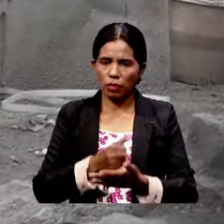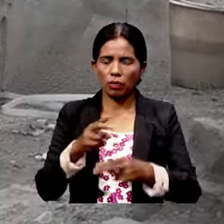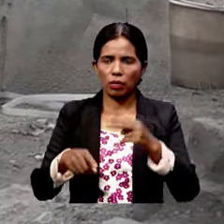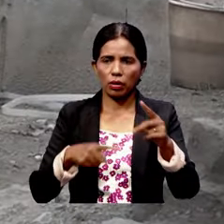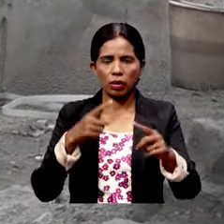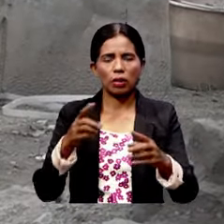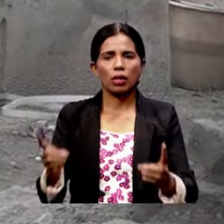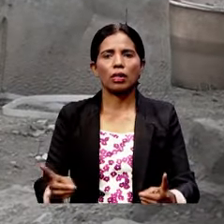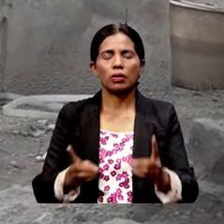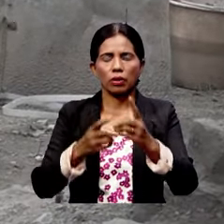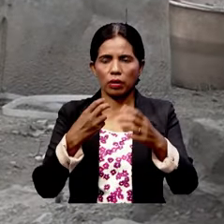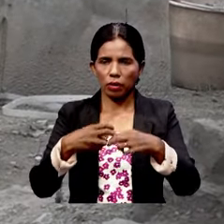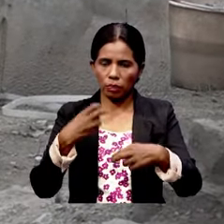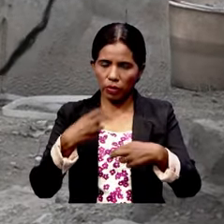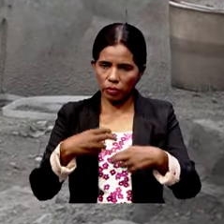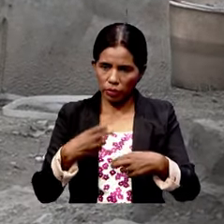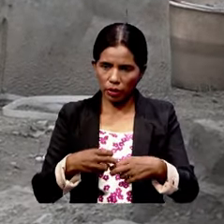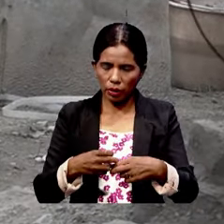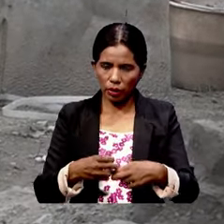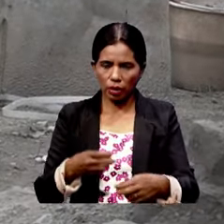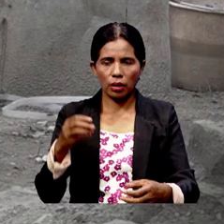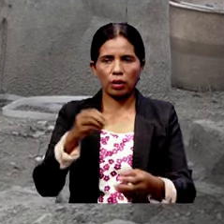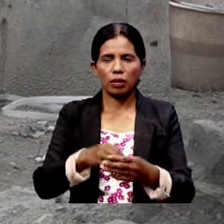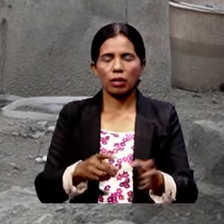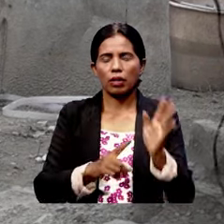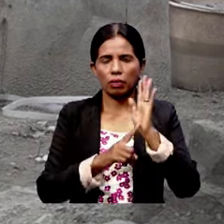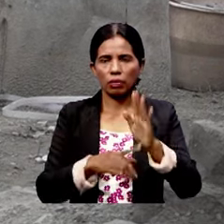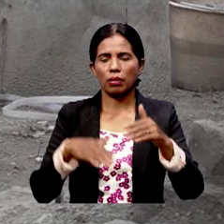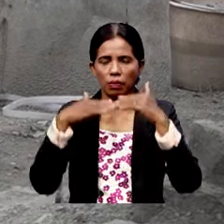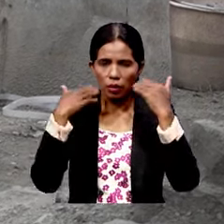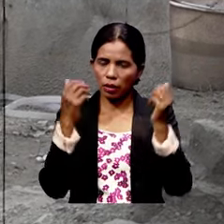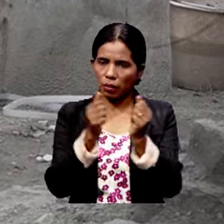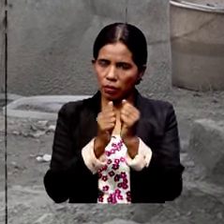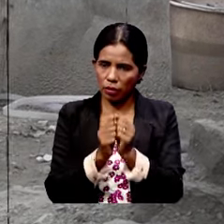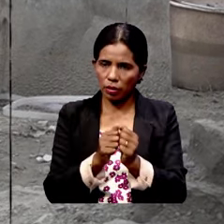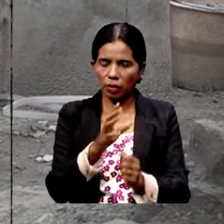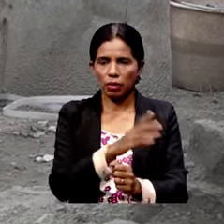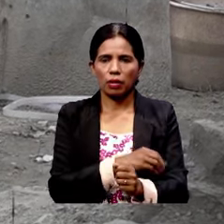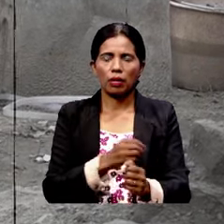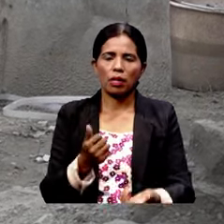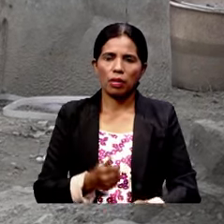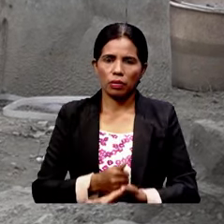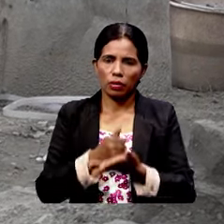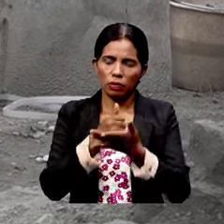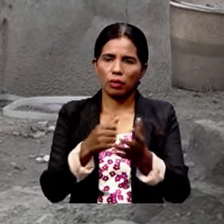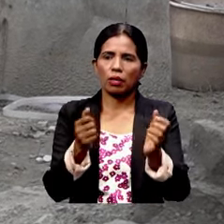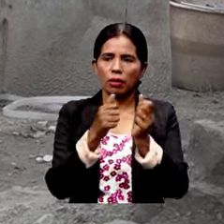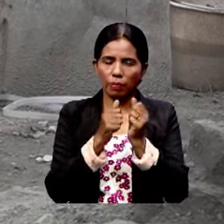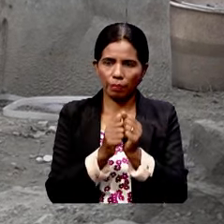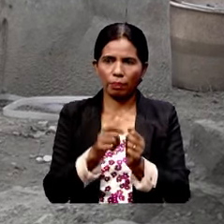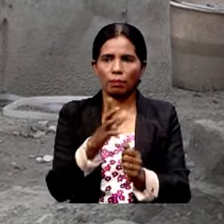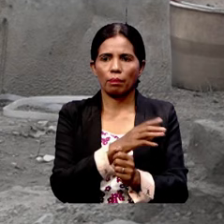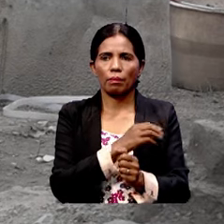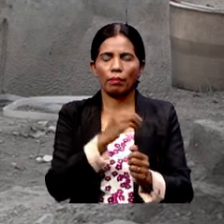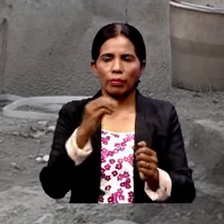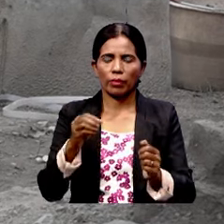seluk enfrenta situasaun difisil, marka hamnasa ba malu, ba inhirai da seluk tanis azuda malu, hori hak mang nahang